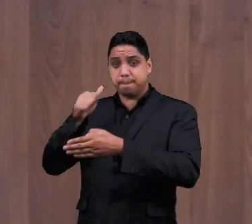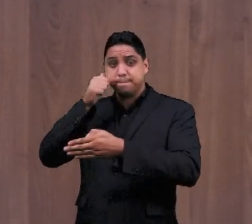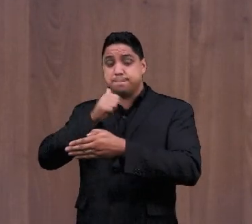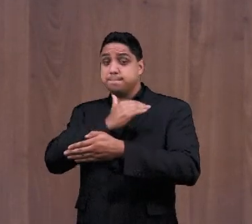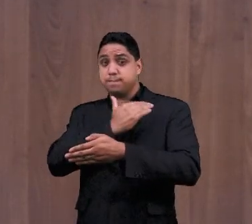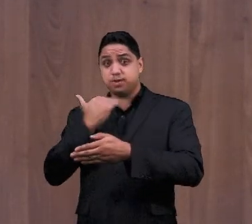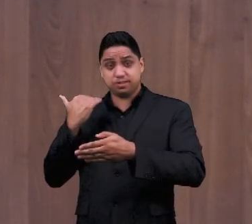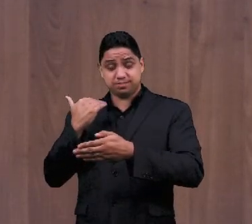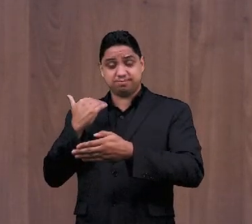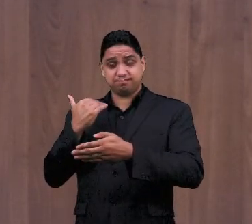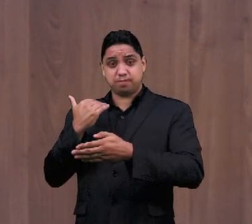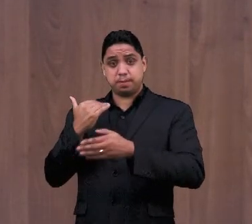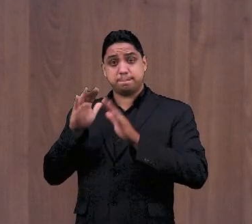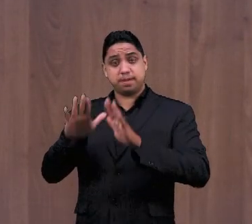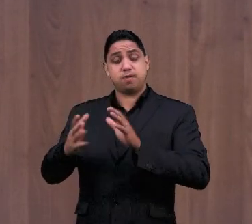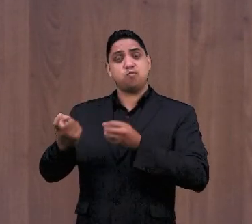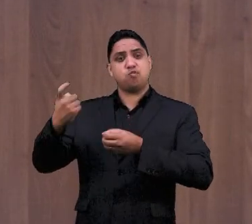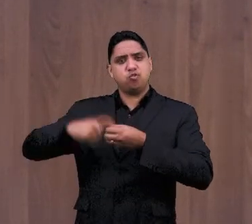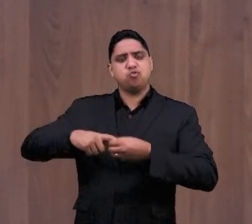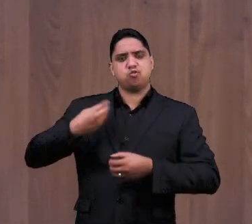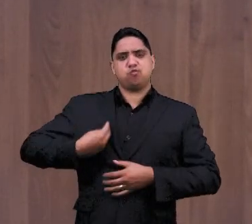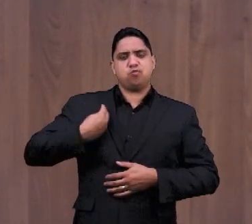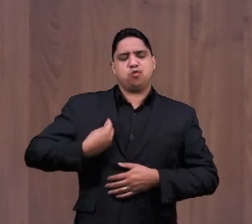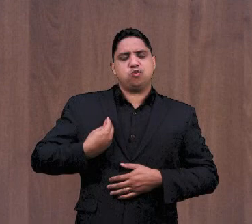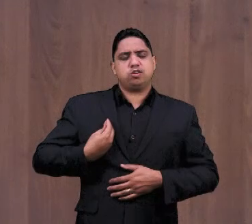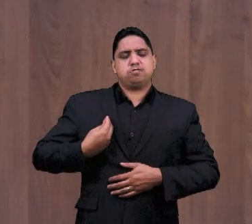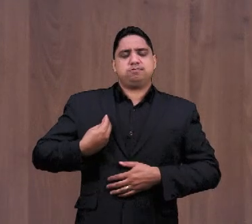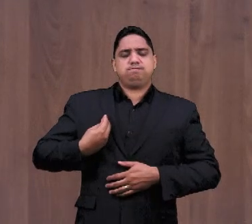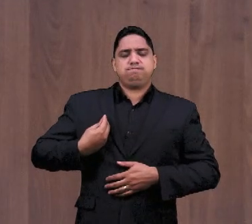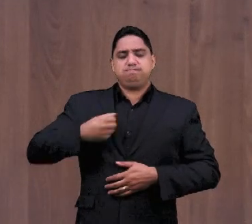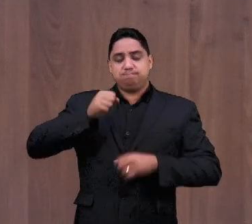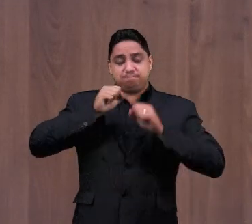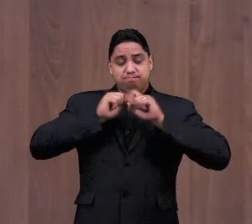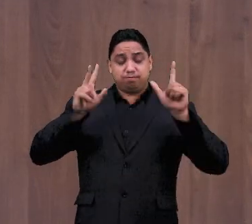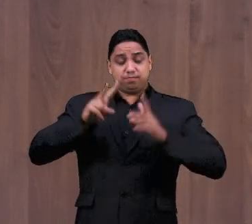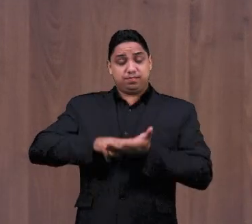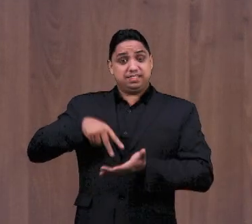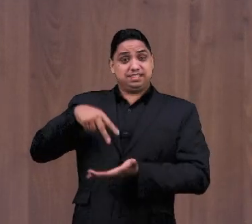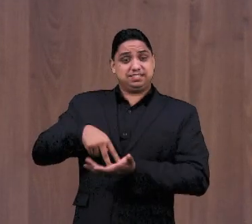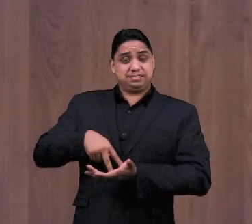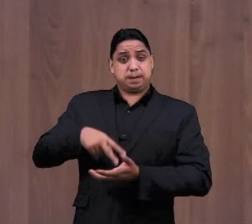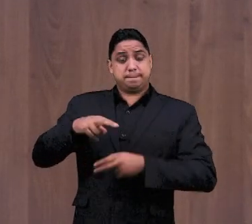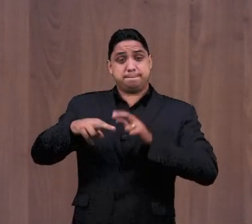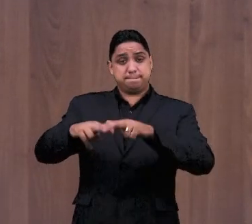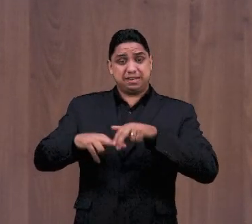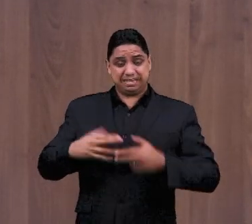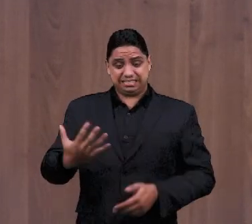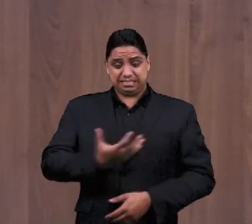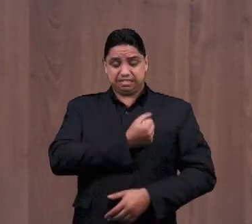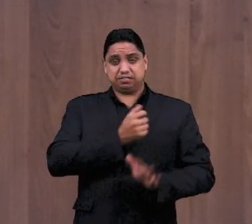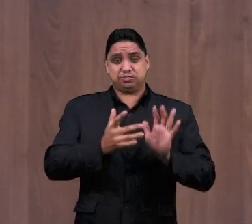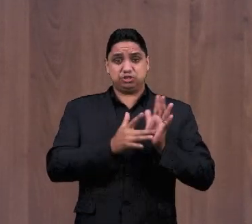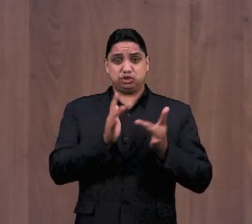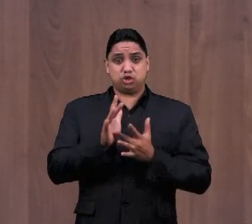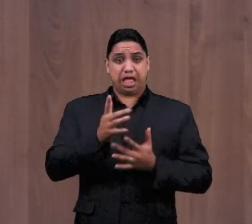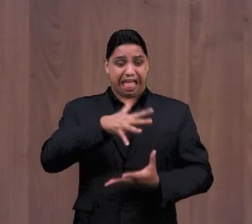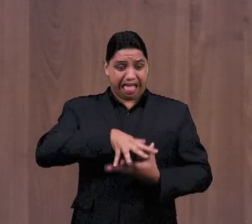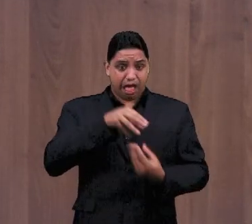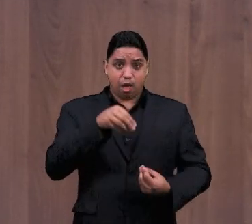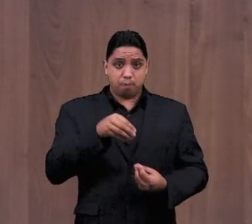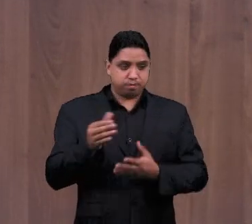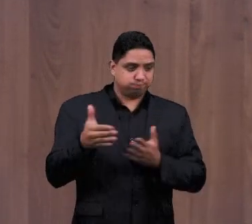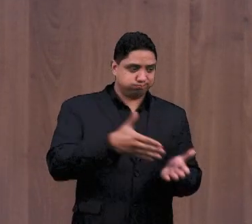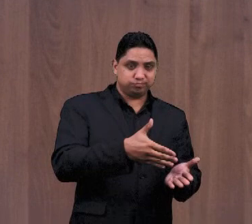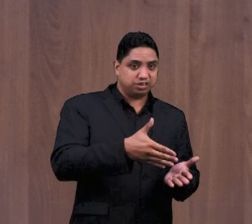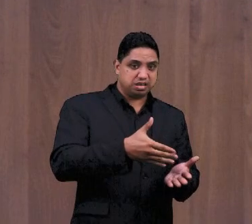fille était morte, mais elle est revenue à la vie. À travers le salut en Jésus, l'homme, il quitte la mort